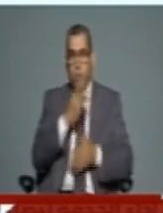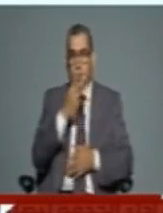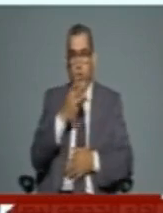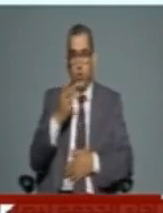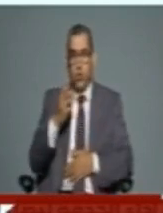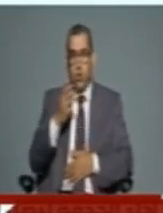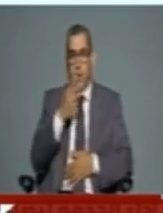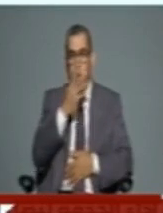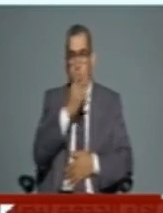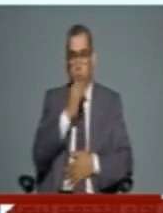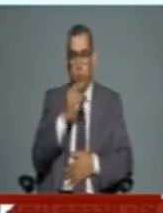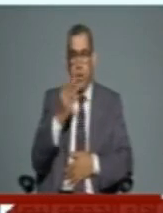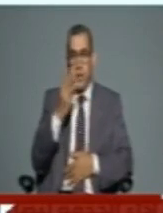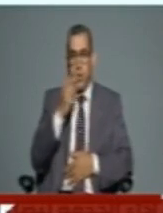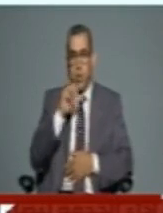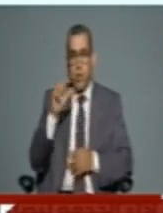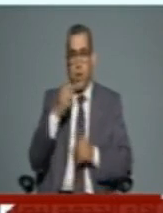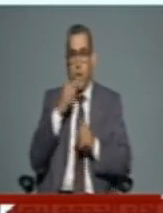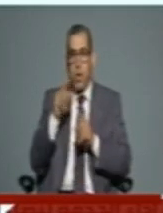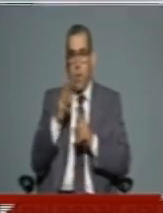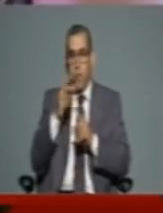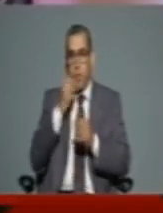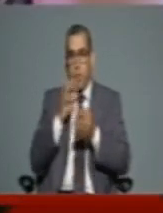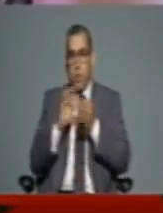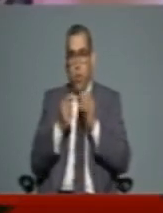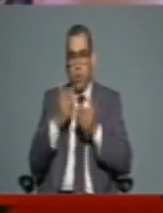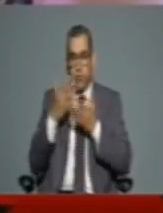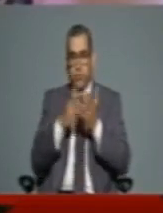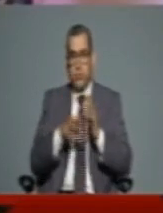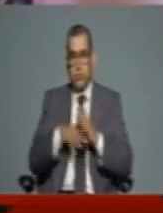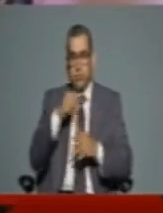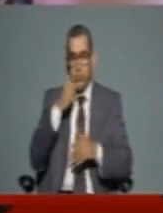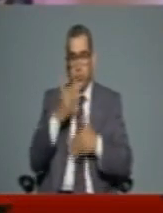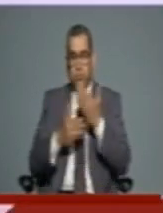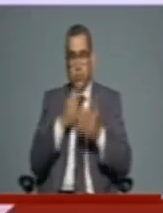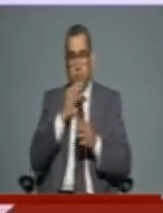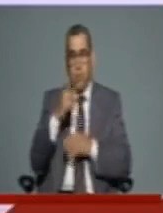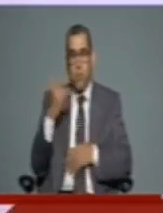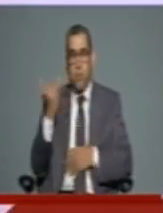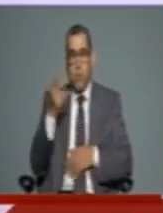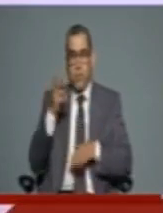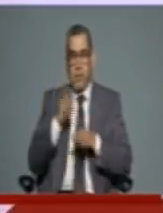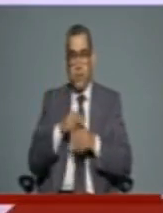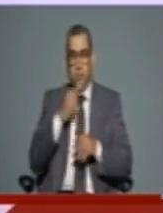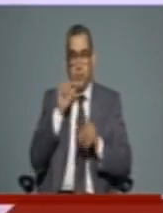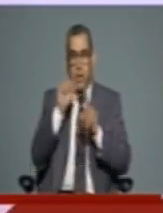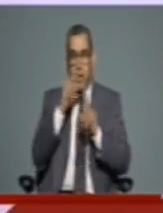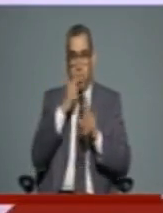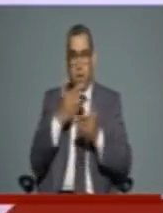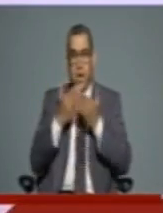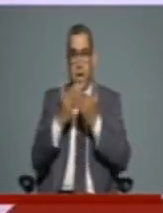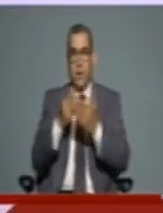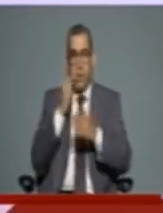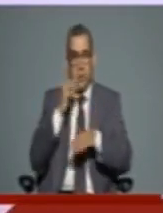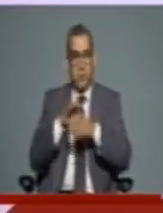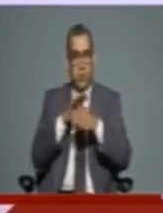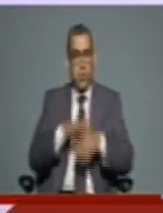593.7 مليون جنيه. وتم الاستعانة، هنا بقى حاجة مهمة جدا بالنسبة للخدمة العامة،